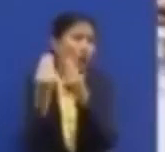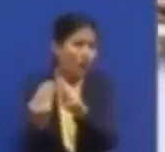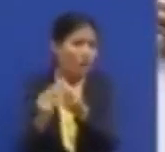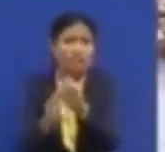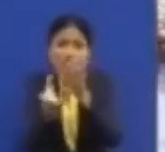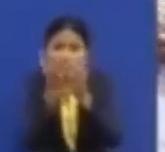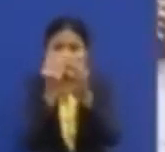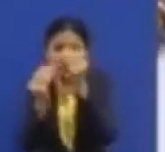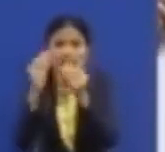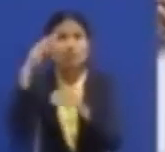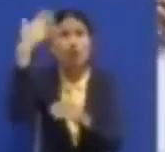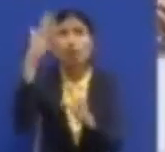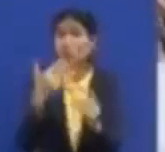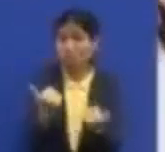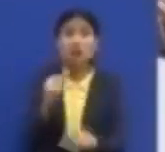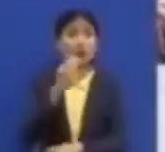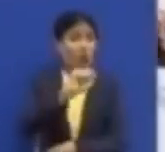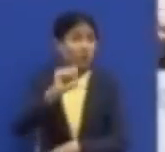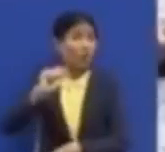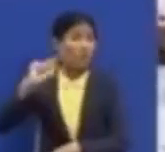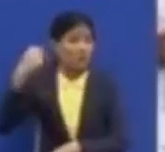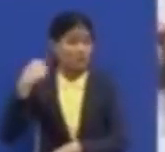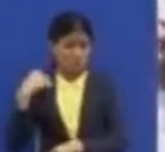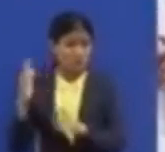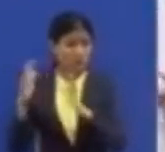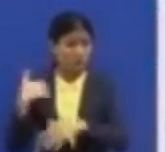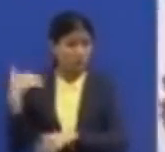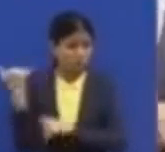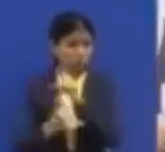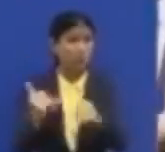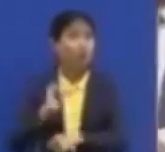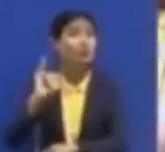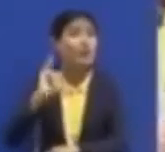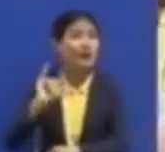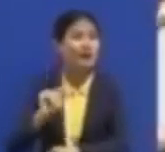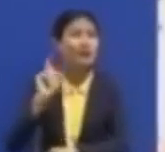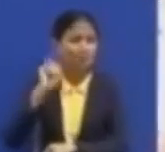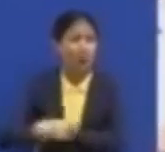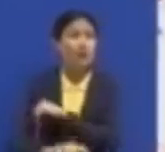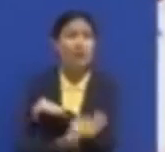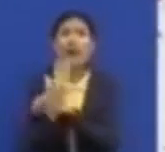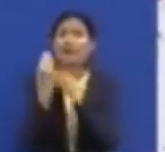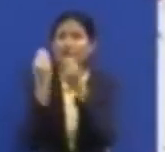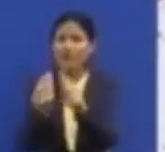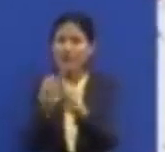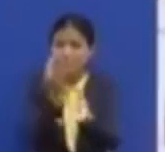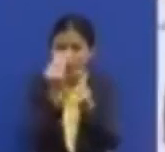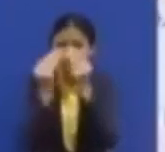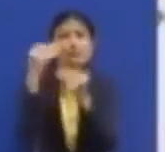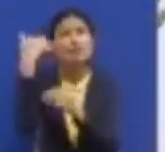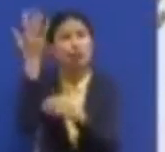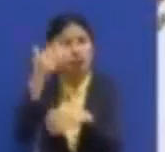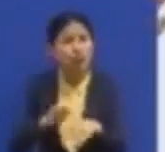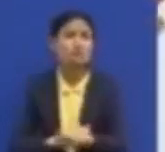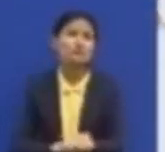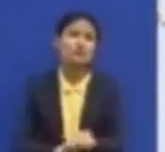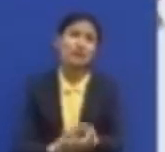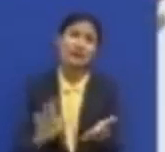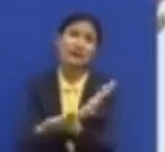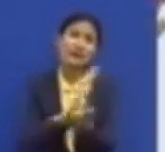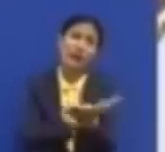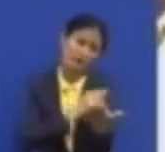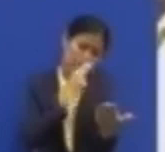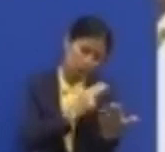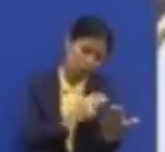าที่ประชุมมากพอสมควรนะครับท่านประธานครับเพราะนั้นผมกราบเรียนว่าให้เวลาในการศึกษาเอกสารไม่